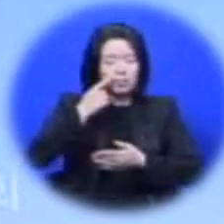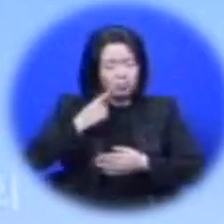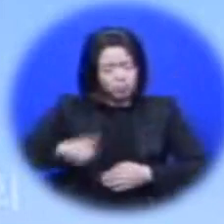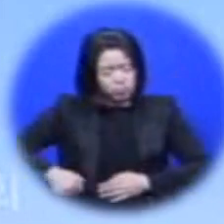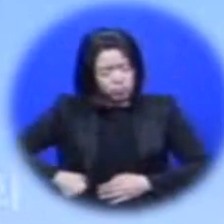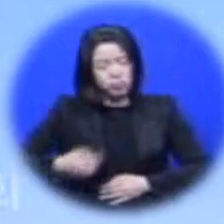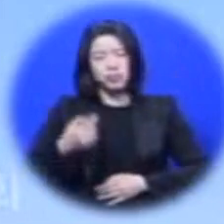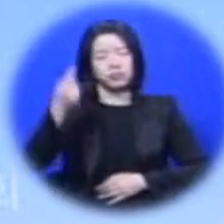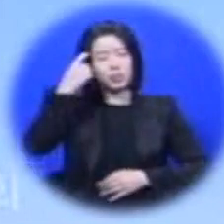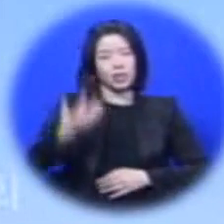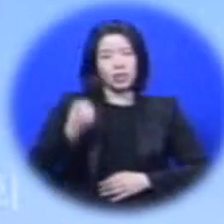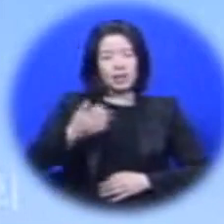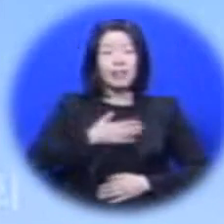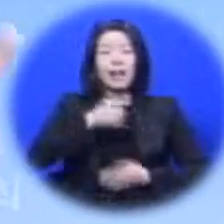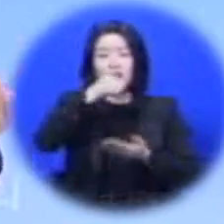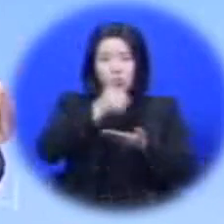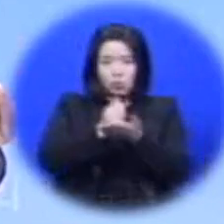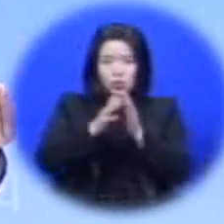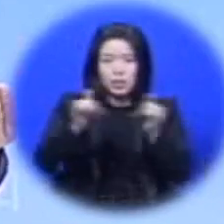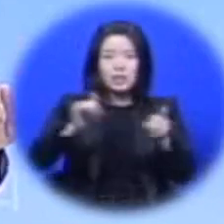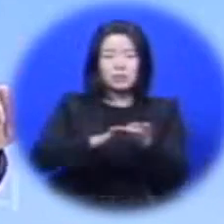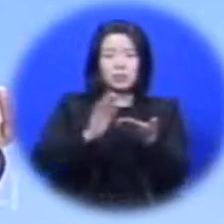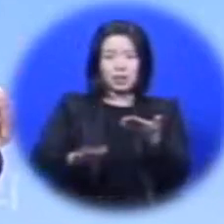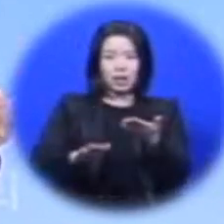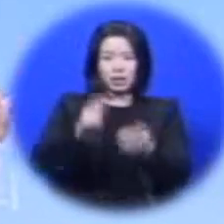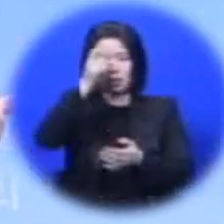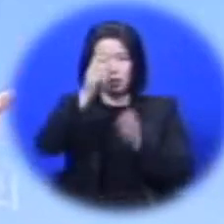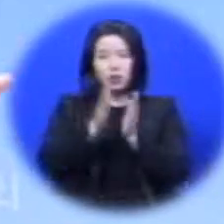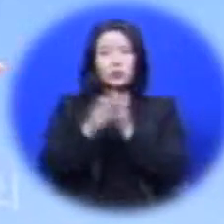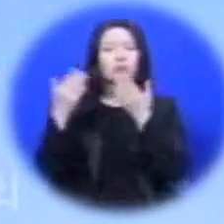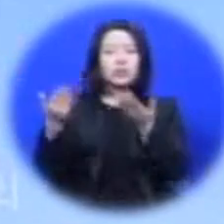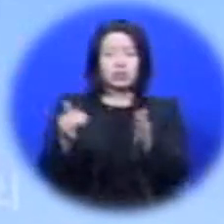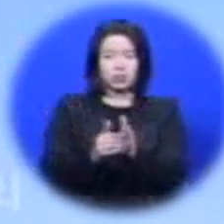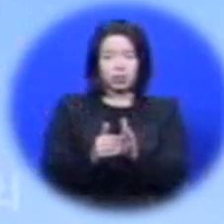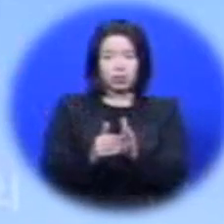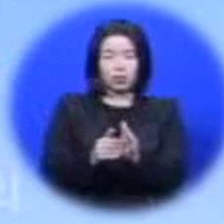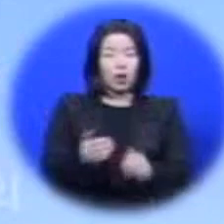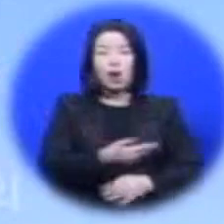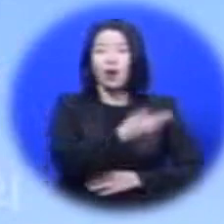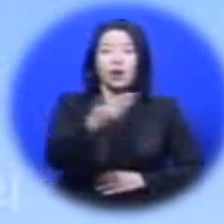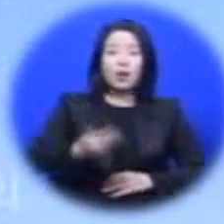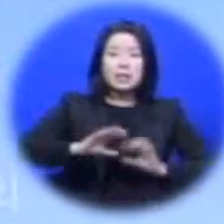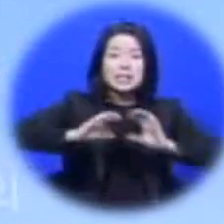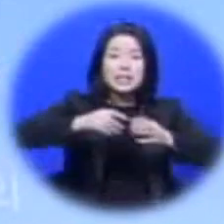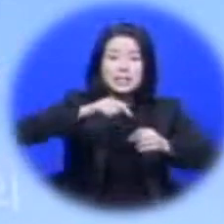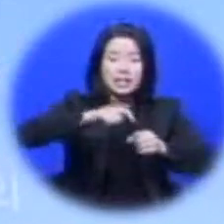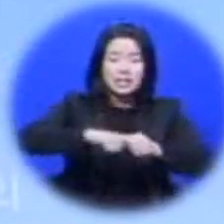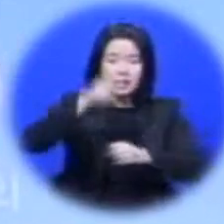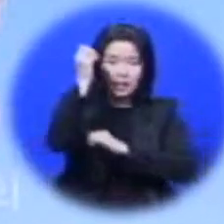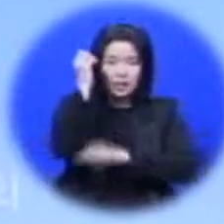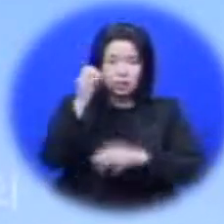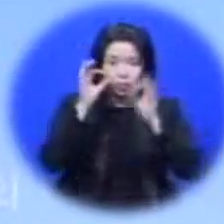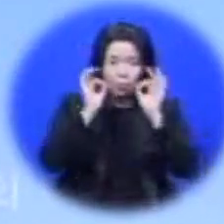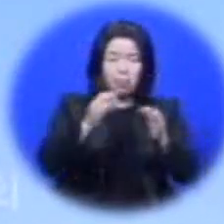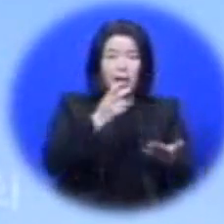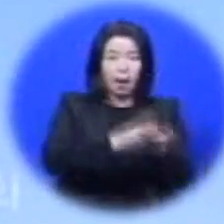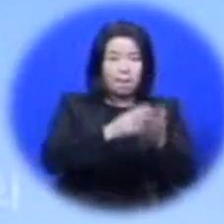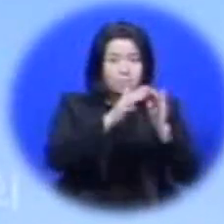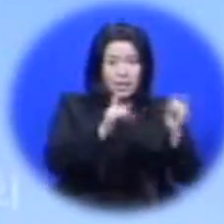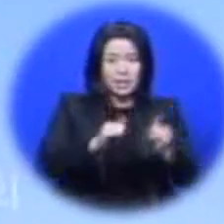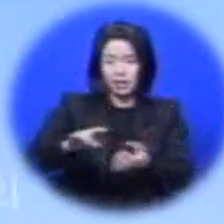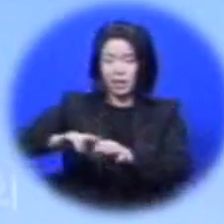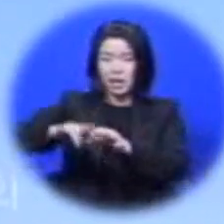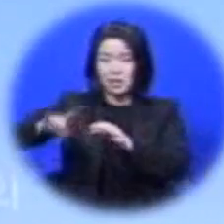나는 죄인으로소이다. 이렇게 기도를 했다는 겁니다. 자, 여러분 세상적인 기준으로 보면 바리새인과 세리